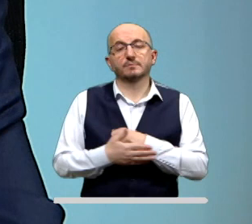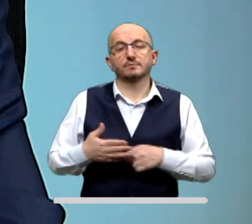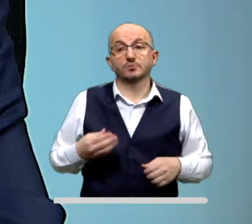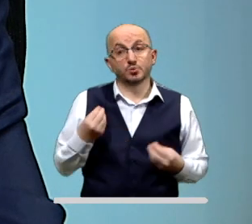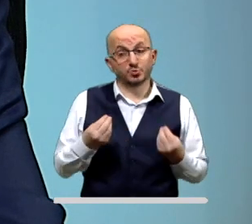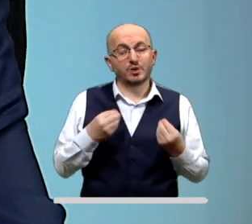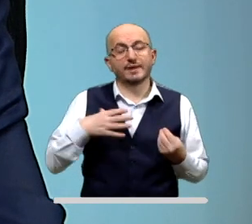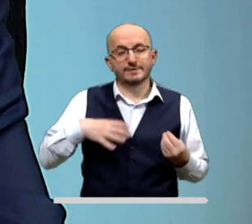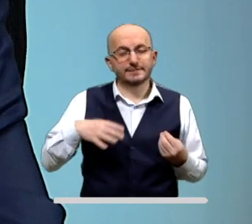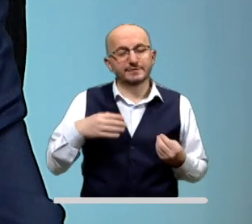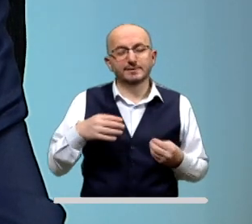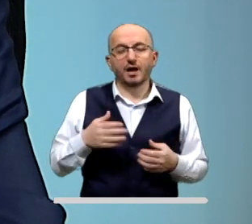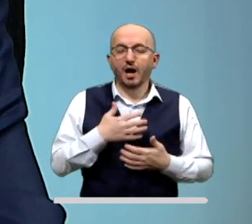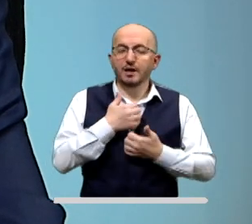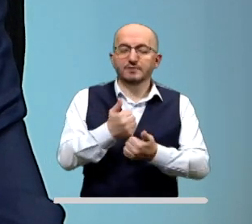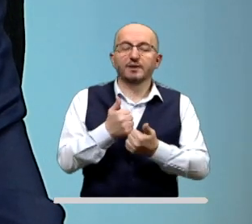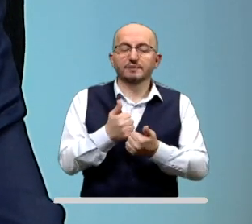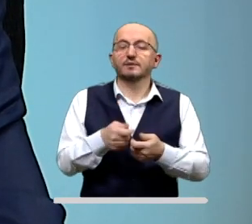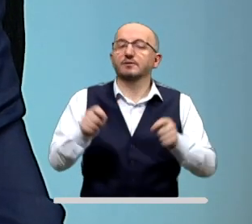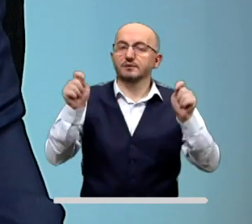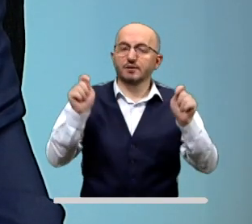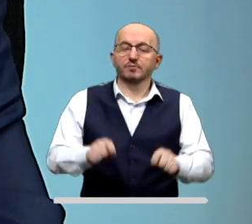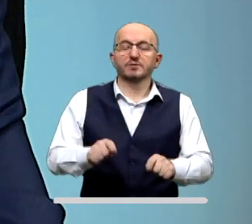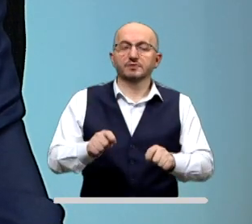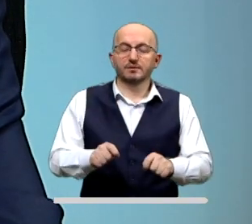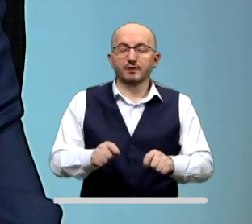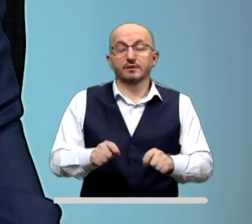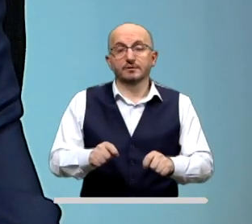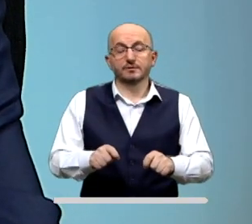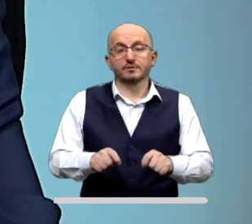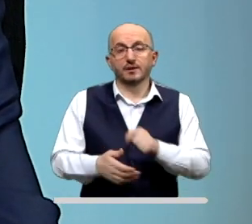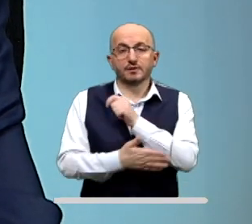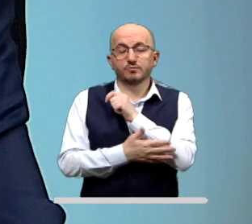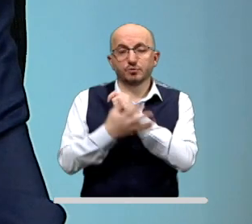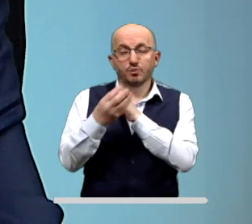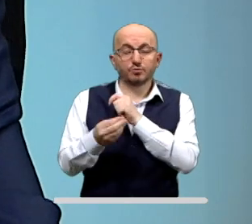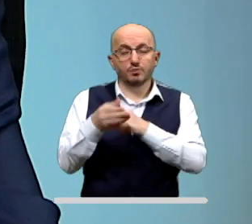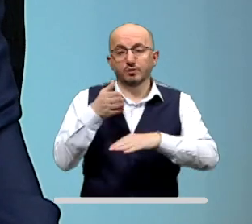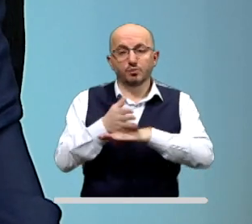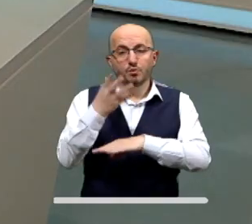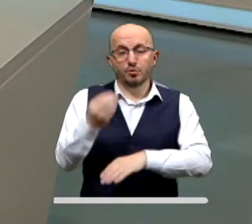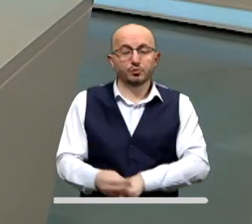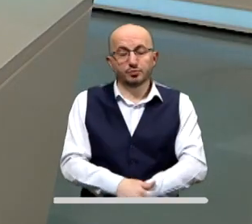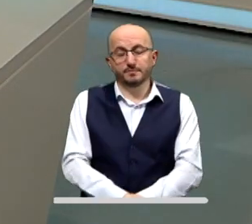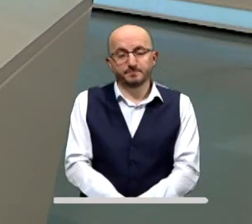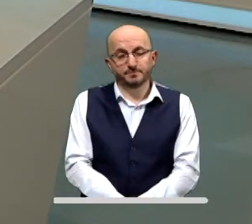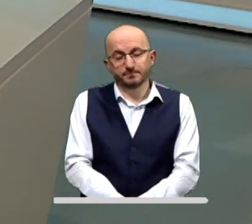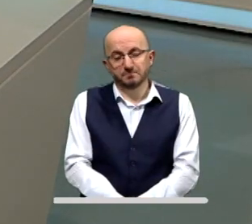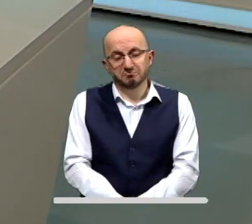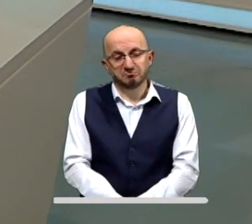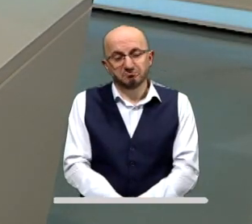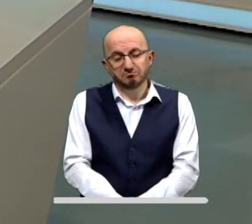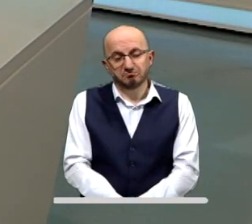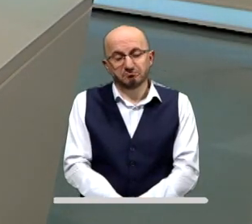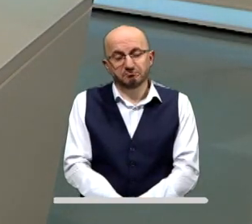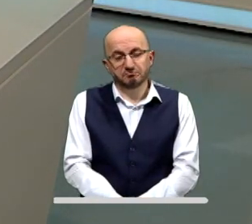Efendim neziri adamı yerine getirmesine kendisine yardımcı olurlar isabet olur bir şey sorayım hocam